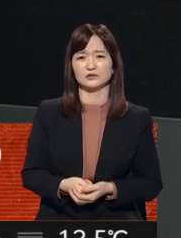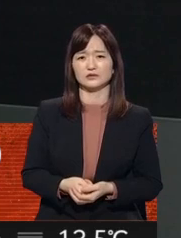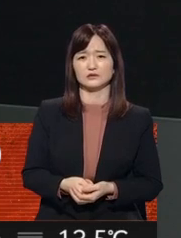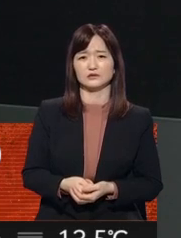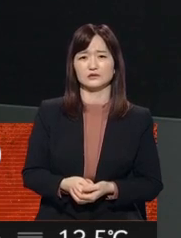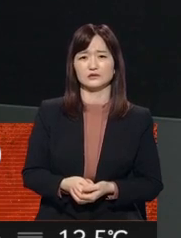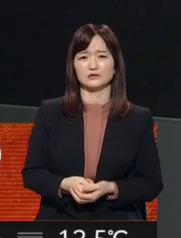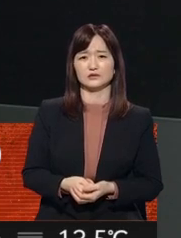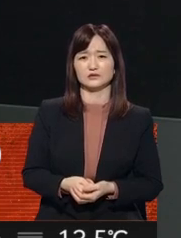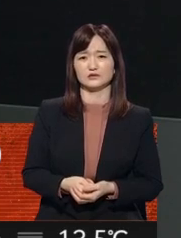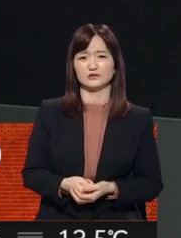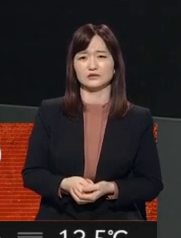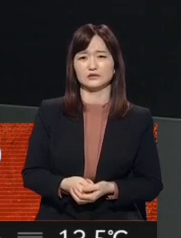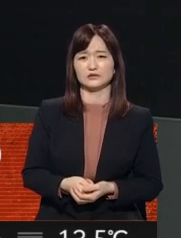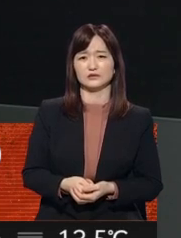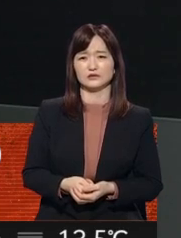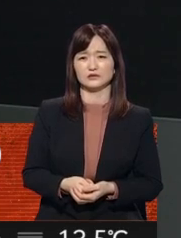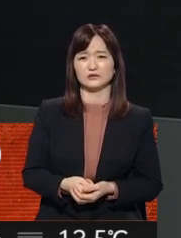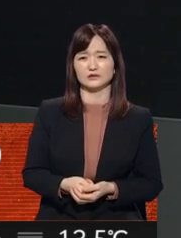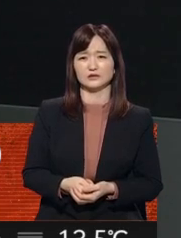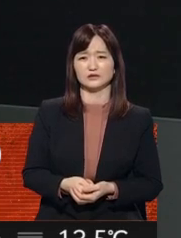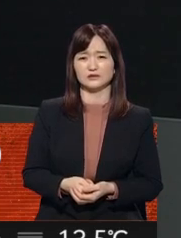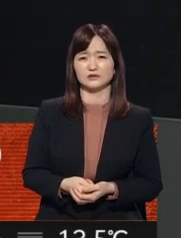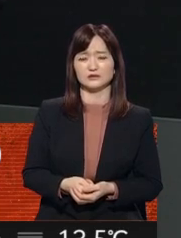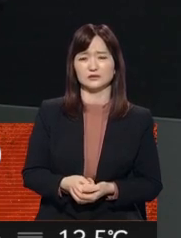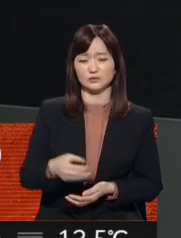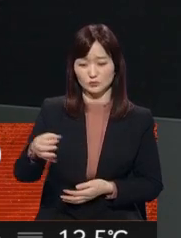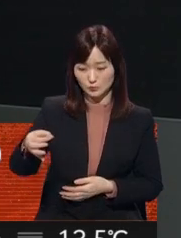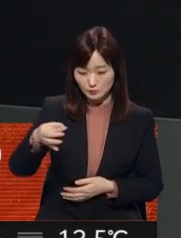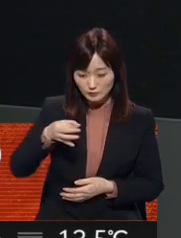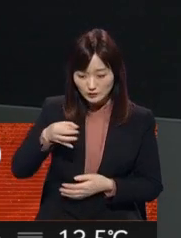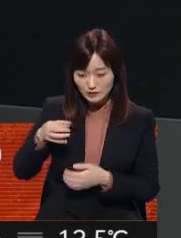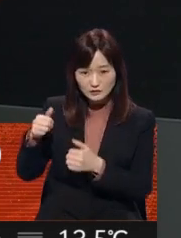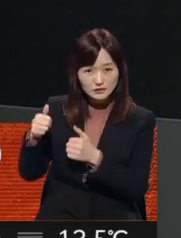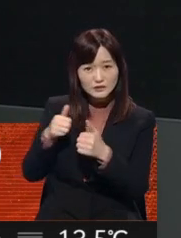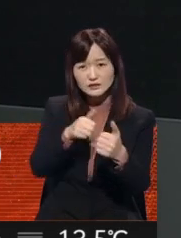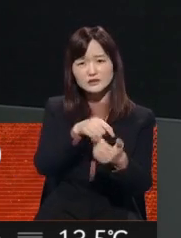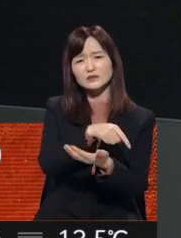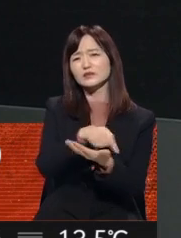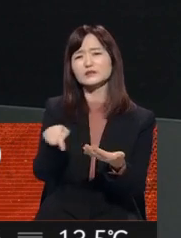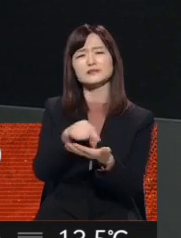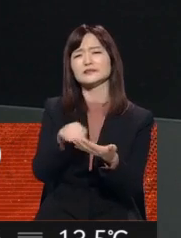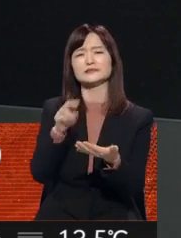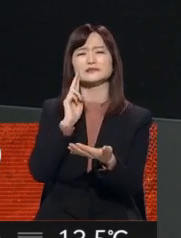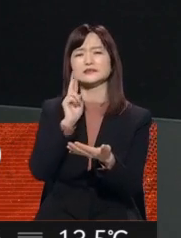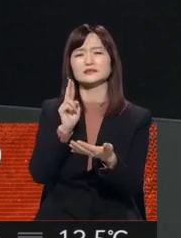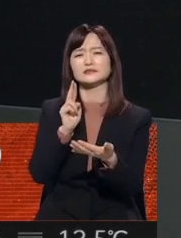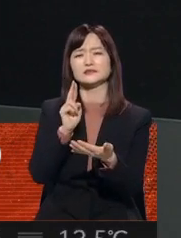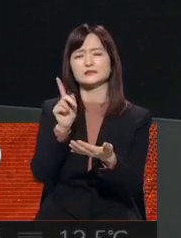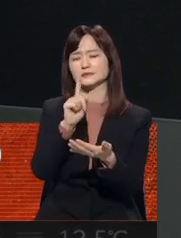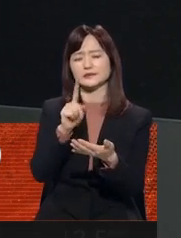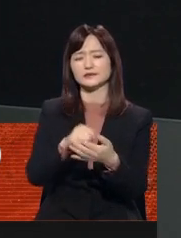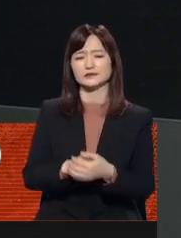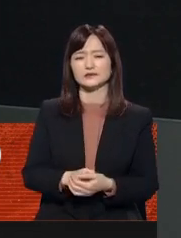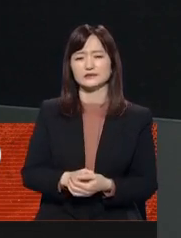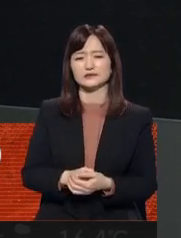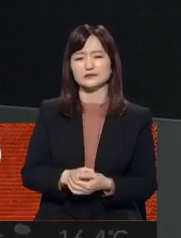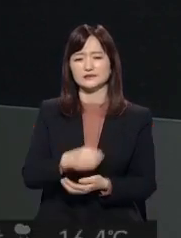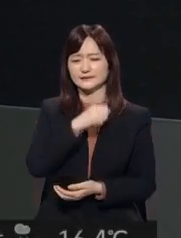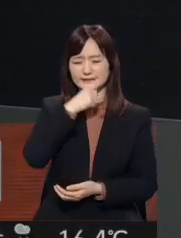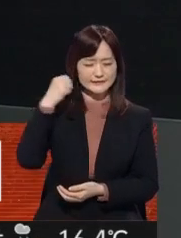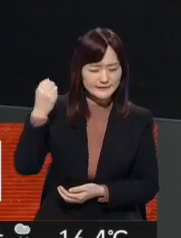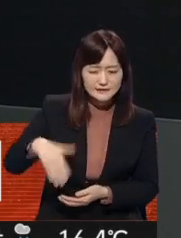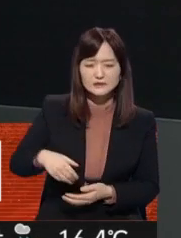요금을 받아내 보겠다고 쫓아다녀 봐야 손해가 더 크니 에이 그냥 재수 옴 붙었다 생각하자